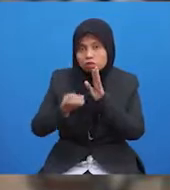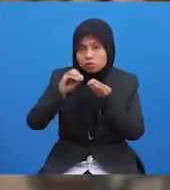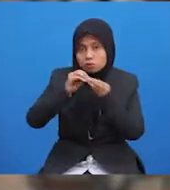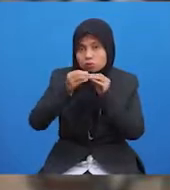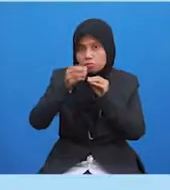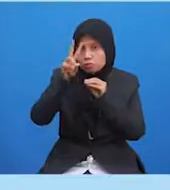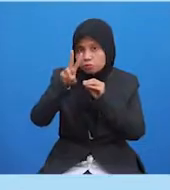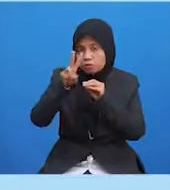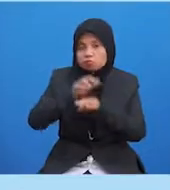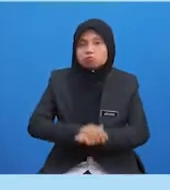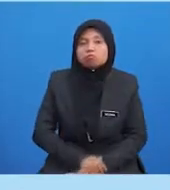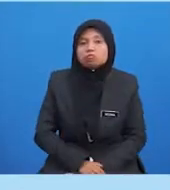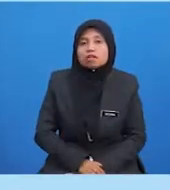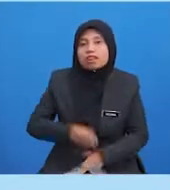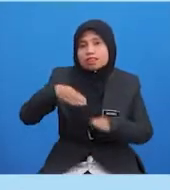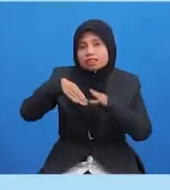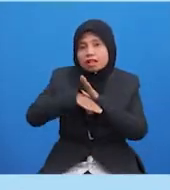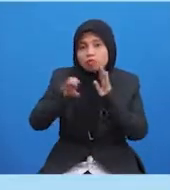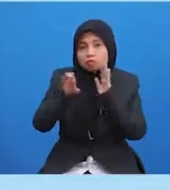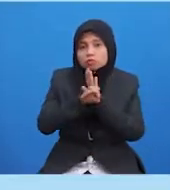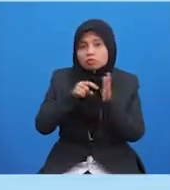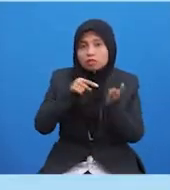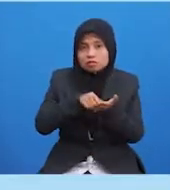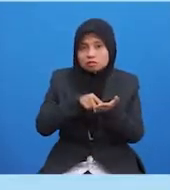kedua. Dalam contoh ini,